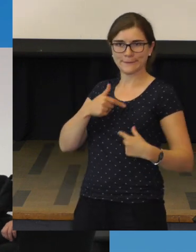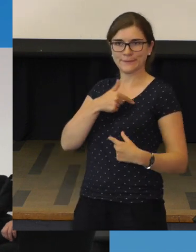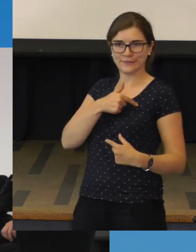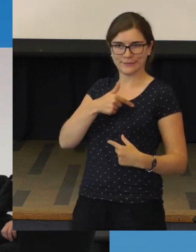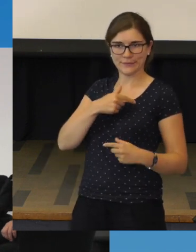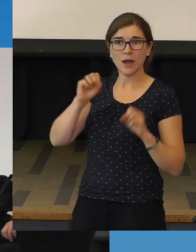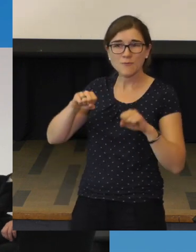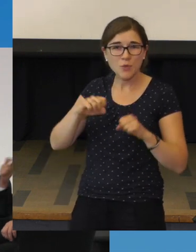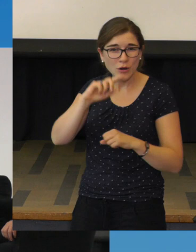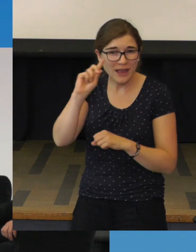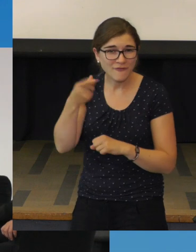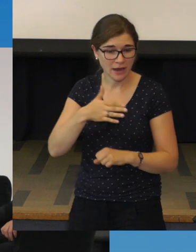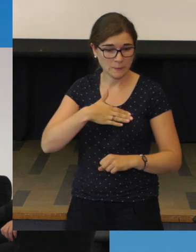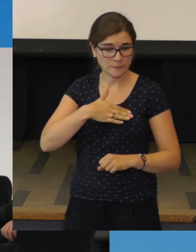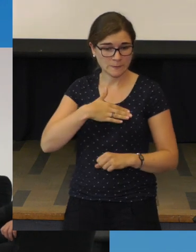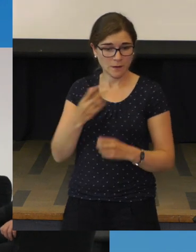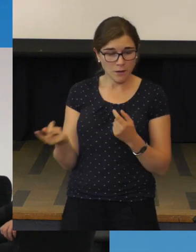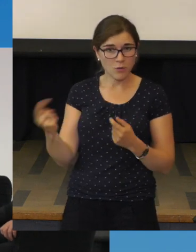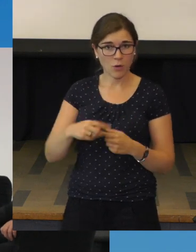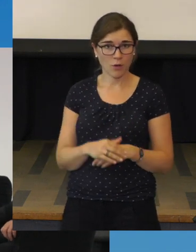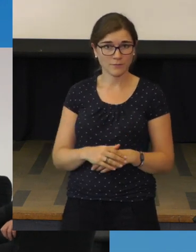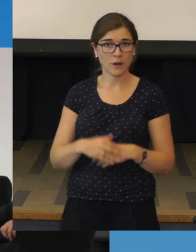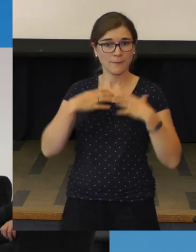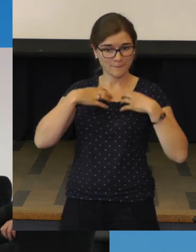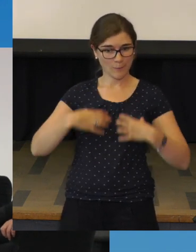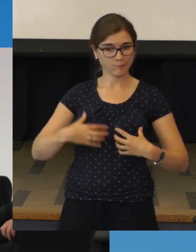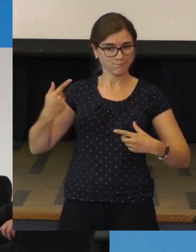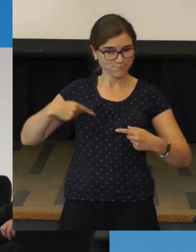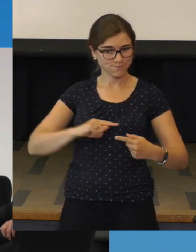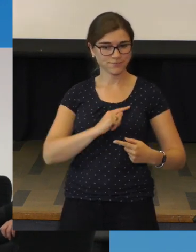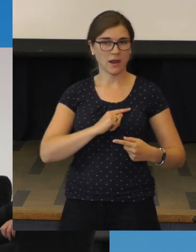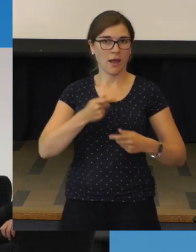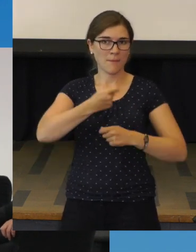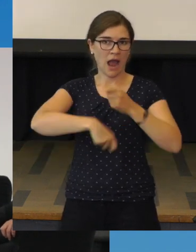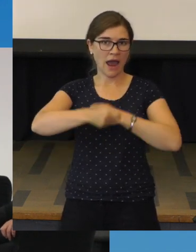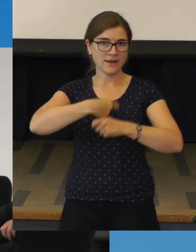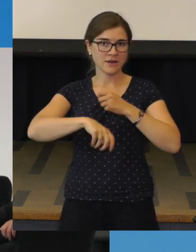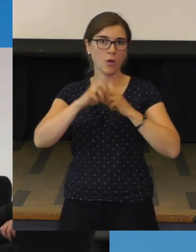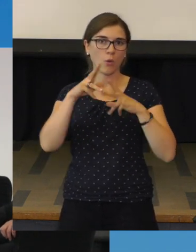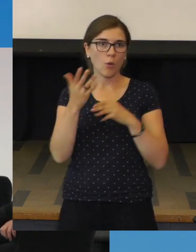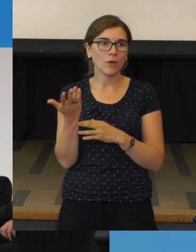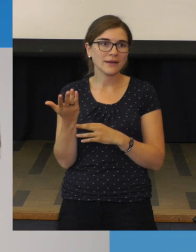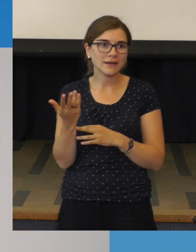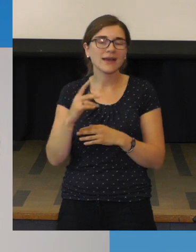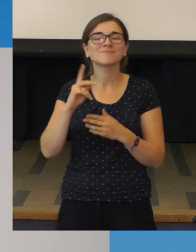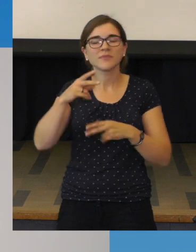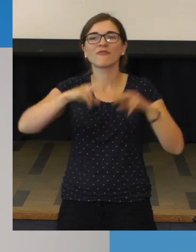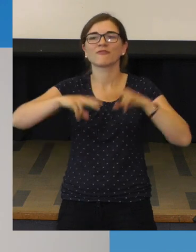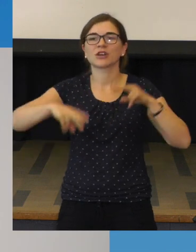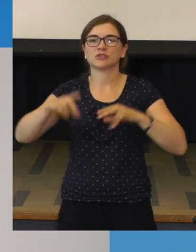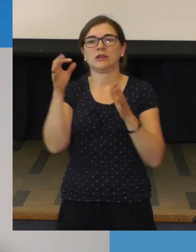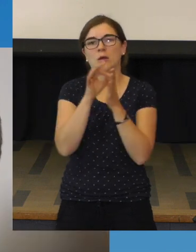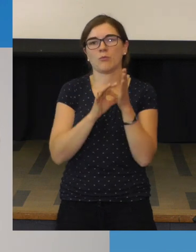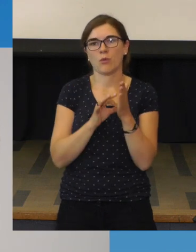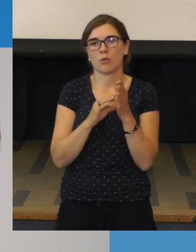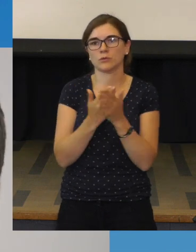Rezidiv, also das Wiederauftreten von Vorhofflimmern nach einer Pulmonalvenenisolation auftritt, die ist abhängig natürlich von verschiedenen Parametern, zum Beispiel